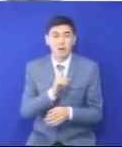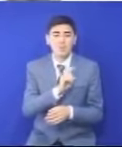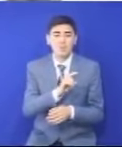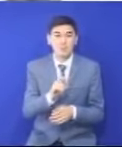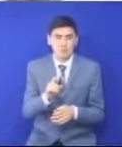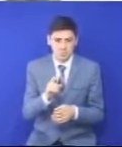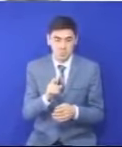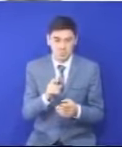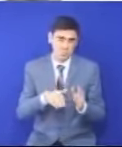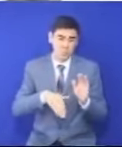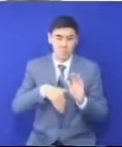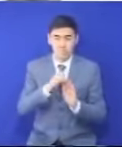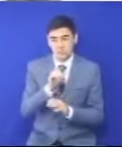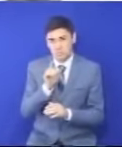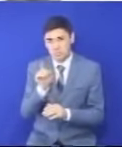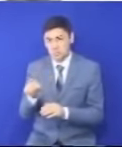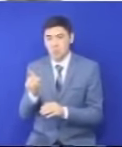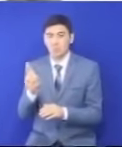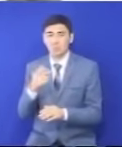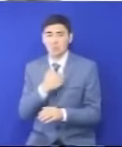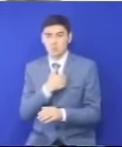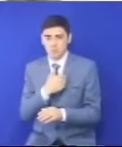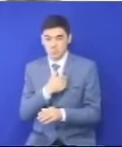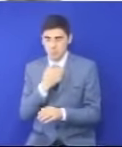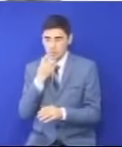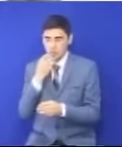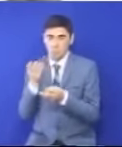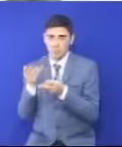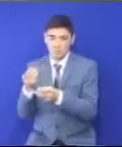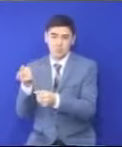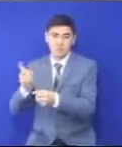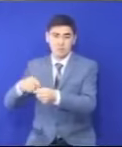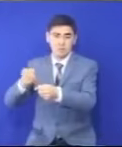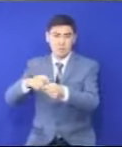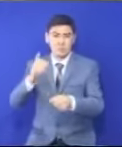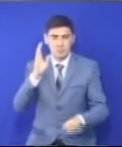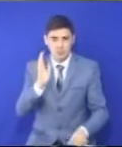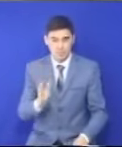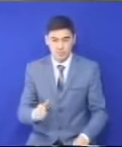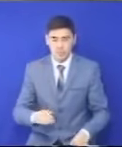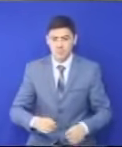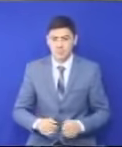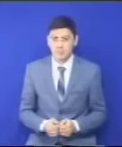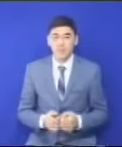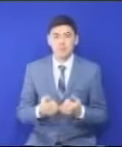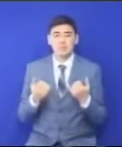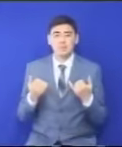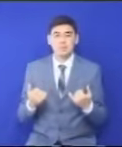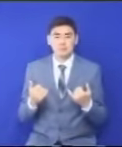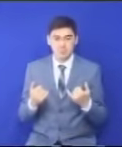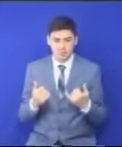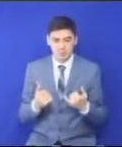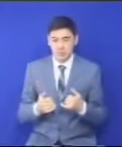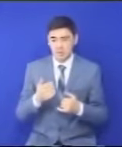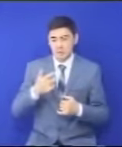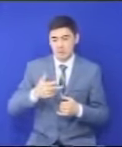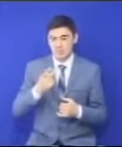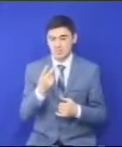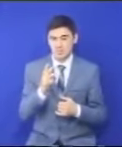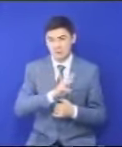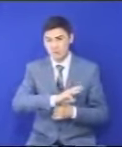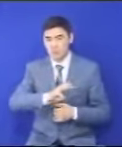қамтығанша сұраныс берген нысандарды жылуға қосуға шешім қабылдадық. Бүгінде қаладағы заңды тұлғалардың қарызы 32 миллион